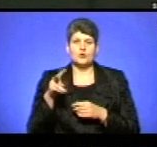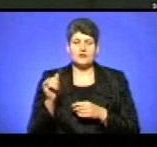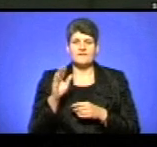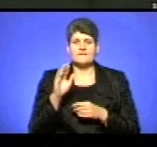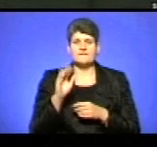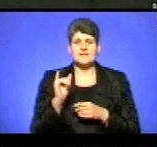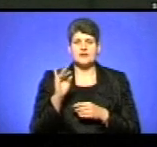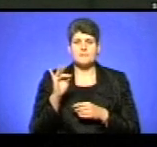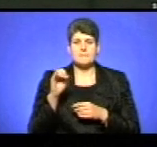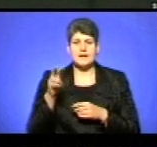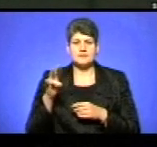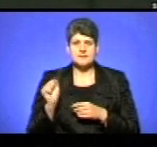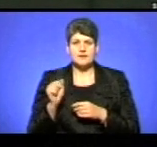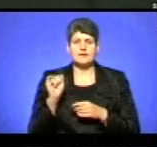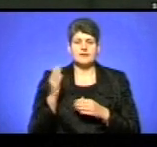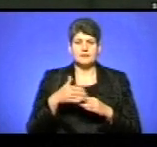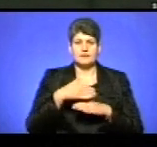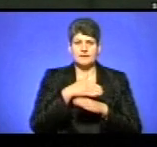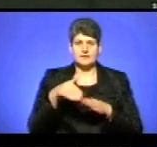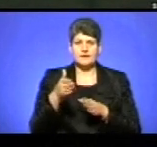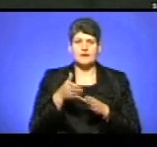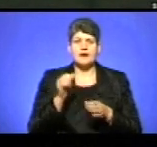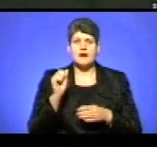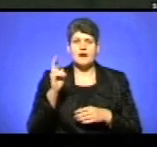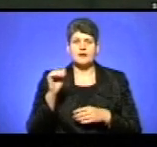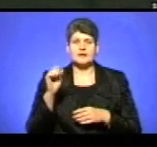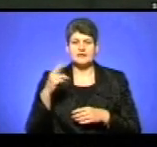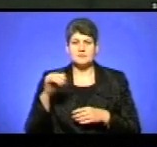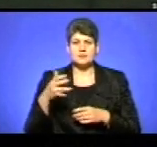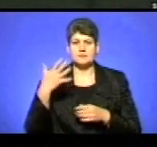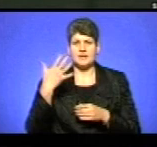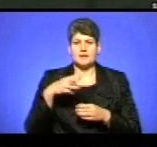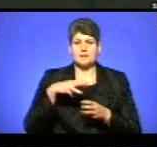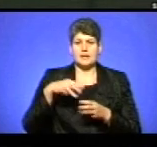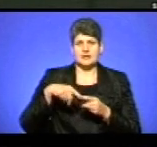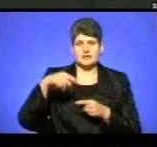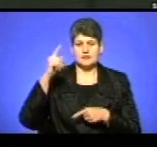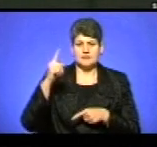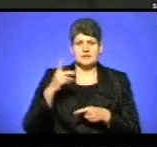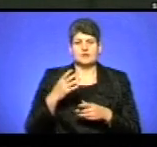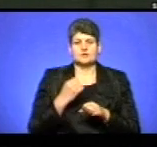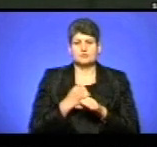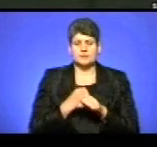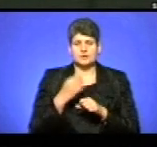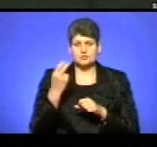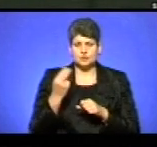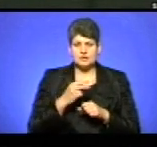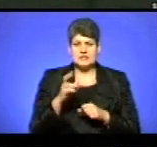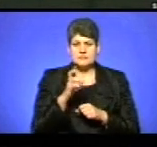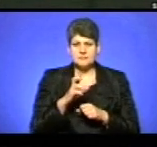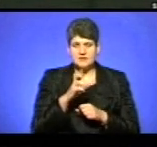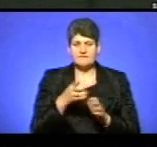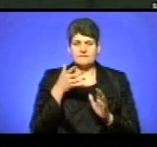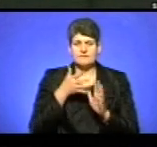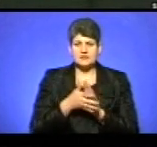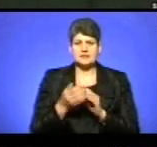Академічна. Висота пам'ятника 5,5 метрів. Його макет зробив художник з Бережан Олег Шупляк. На виготовлення пам'ятника